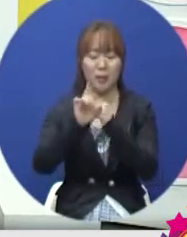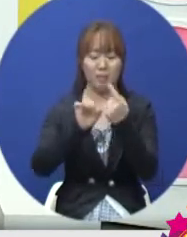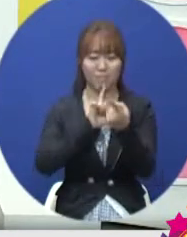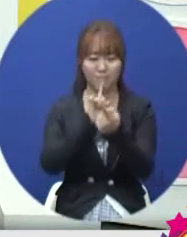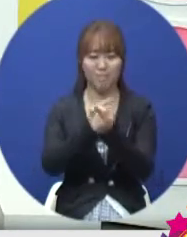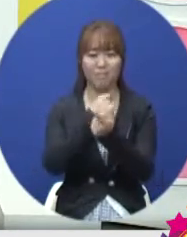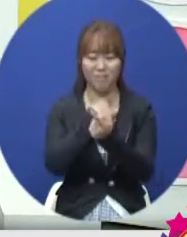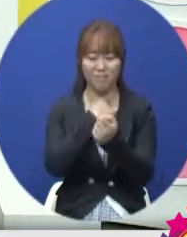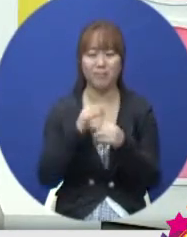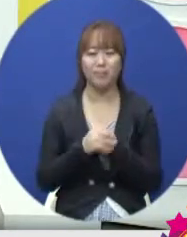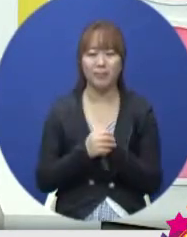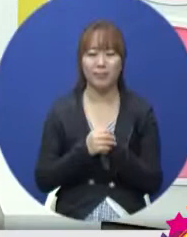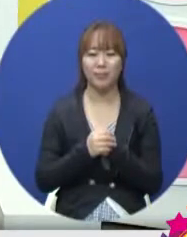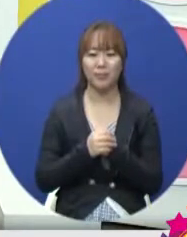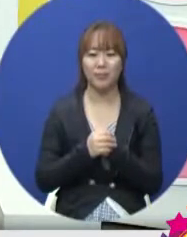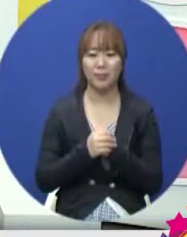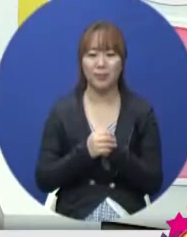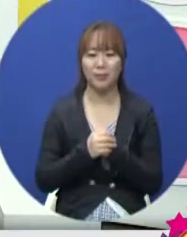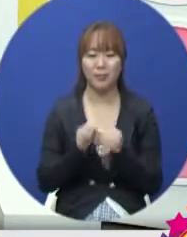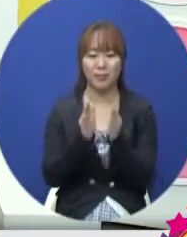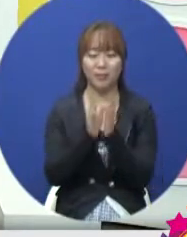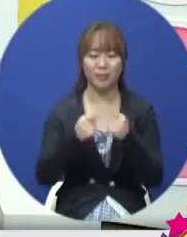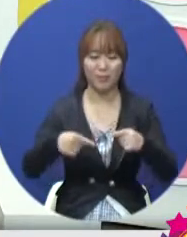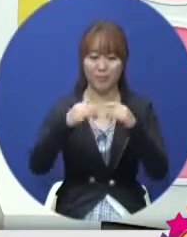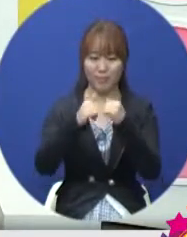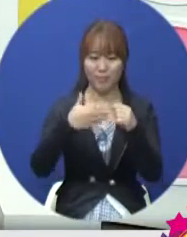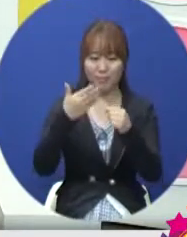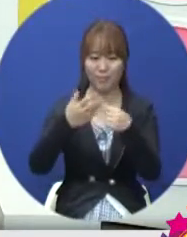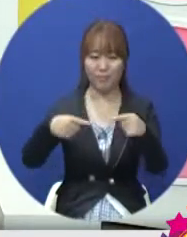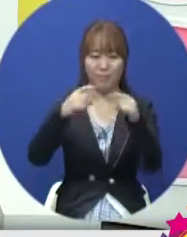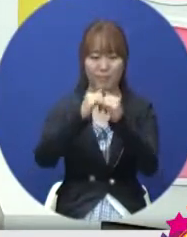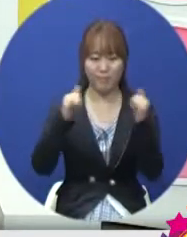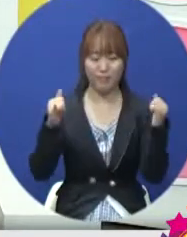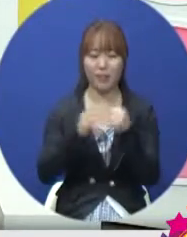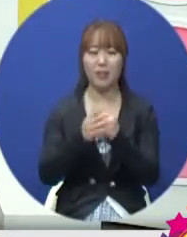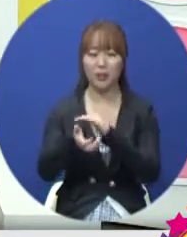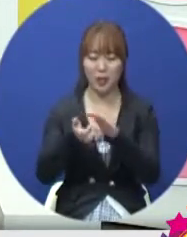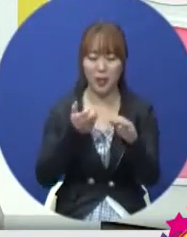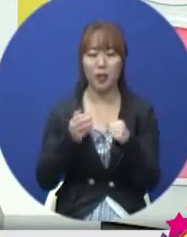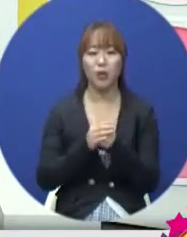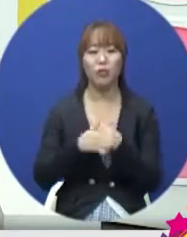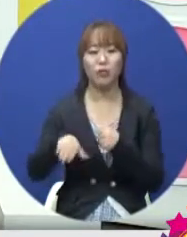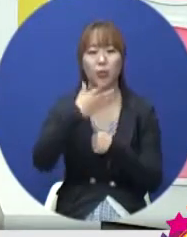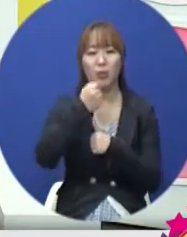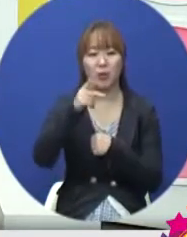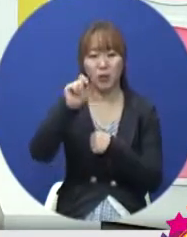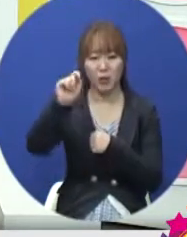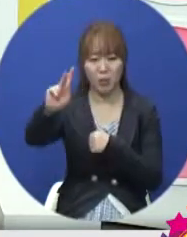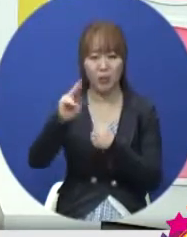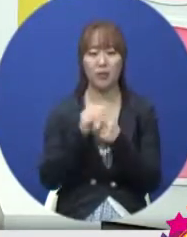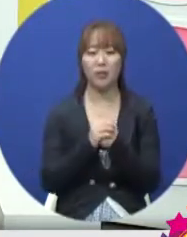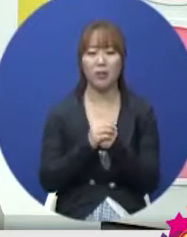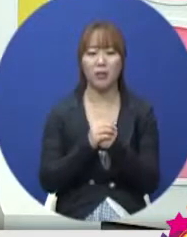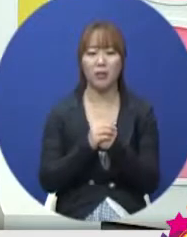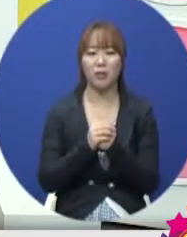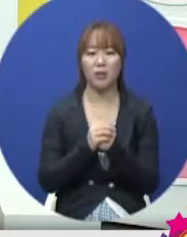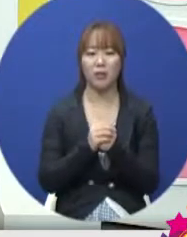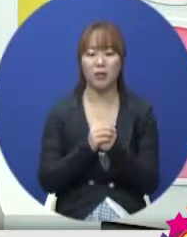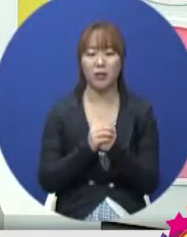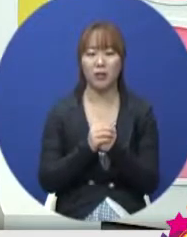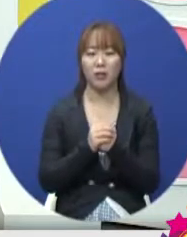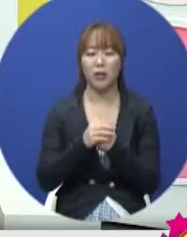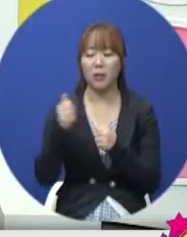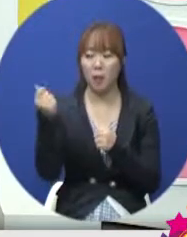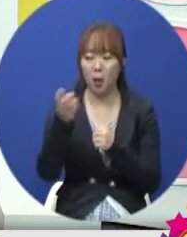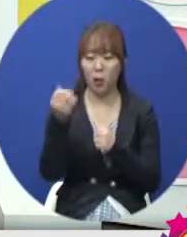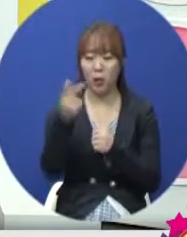어머니. 조영심 네. 어머니. 자, 또 즉석 참가자 모셔보도록 할까요? 네. 네. 그 전에요. 네. 저희 복지TV는요. 네네. 이